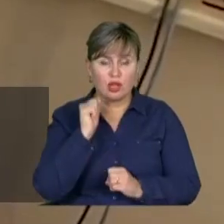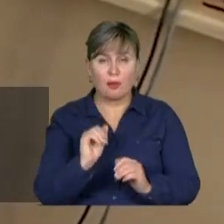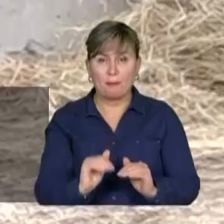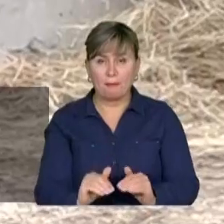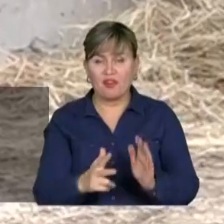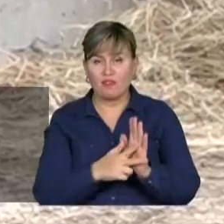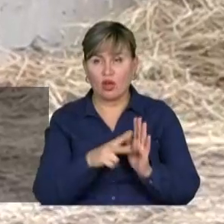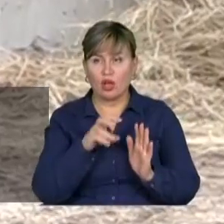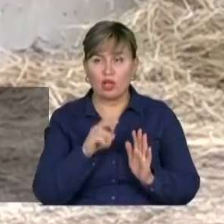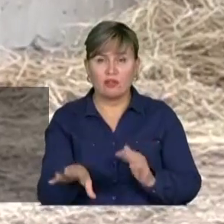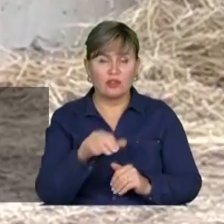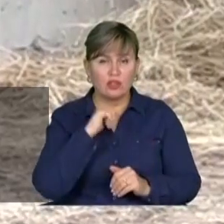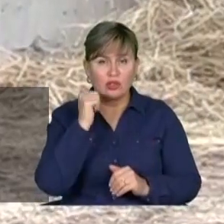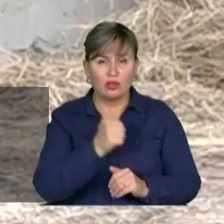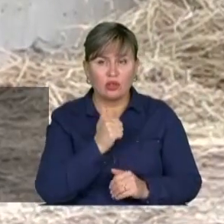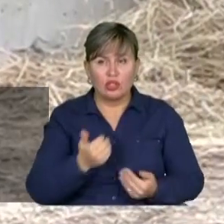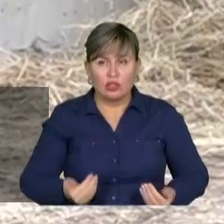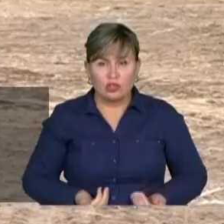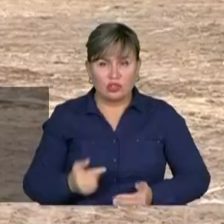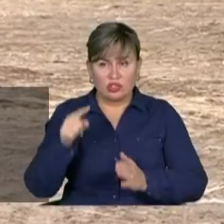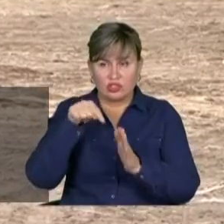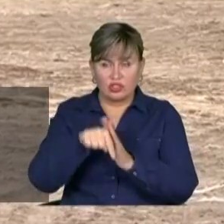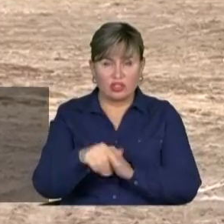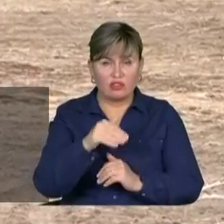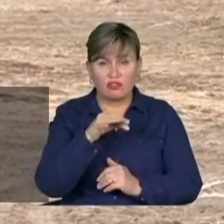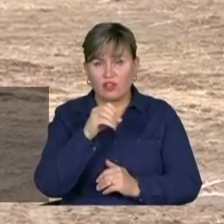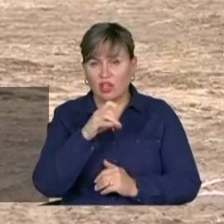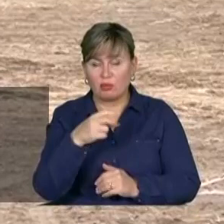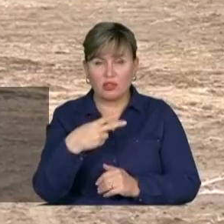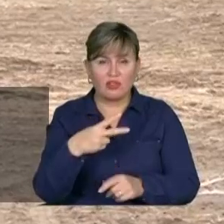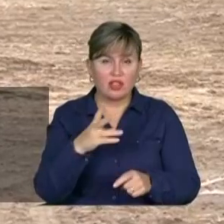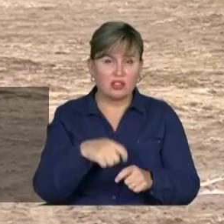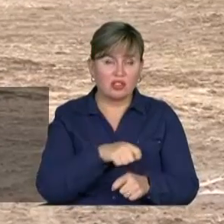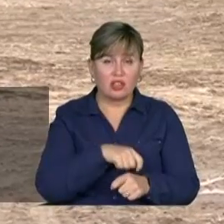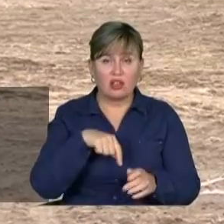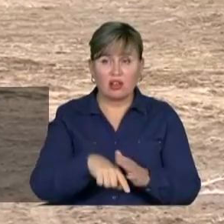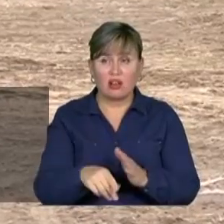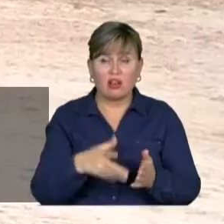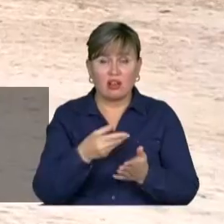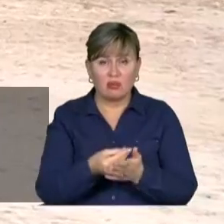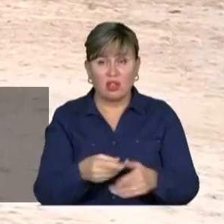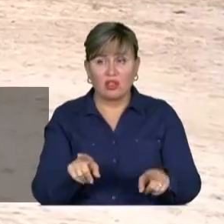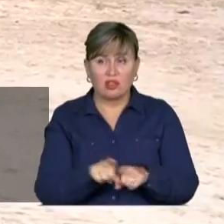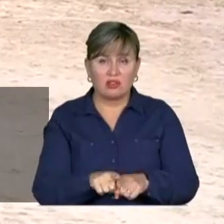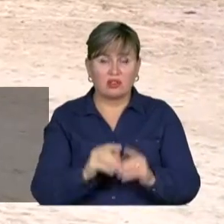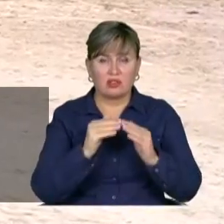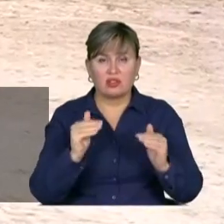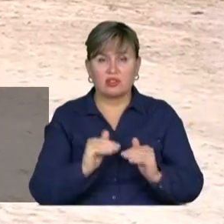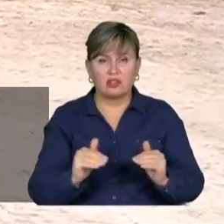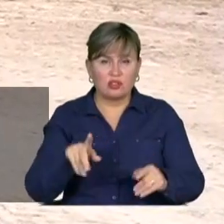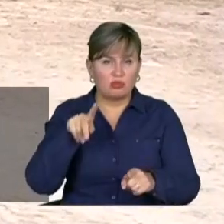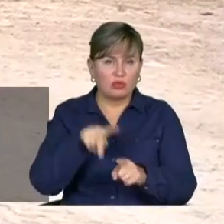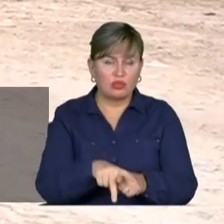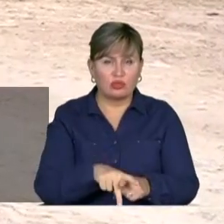младшему 8. Все эти годы невольники жили на ферме в 20 километрах от города. А в качестве оплаты за так называемый кров детей